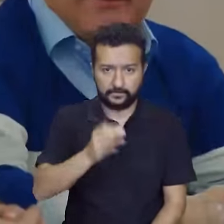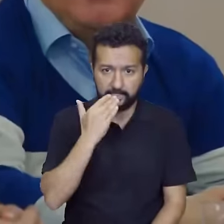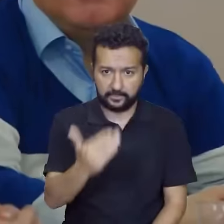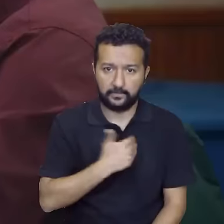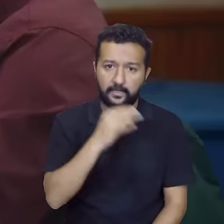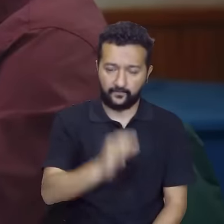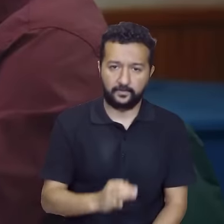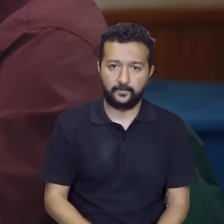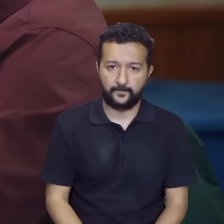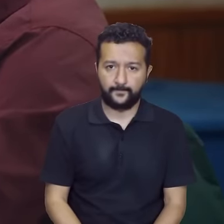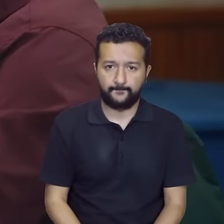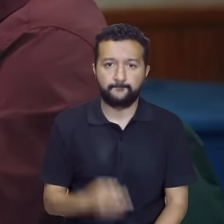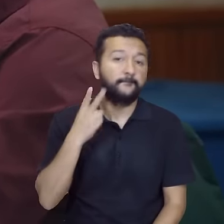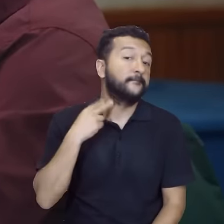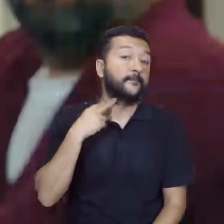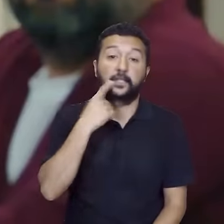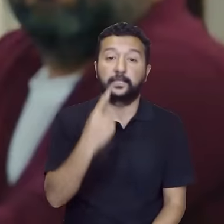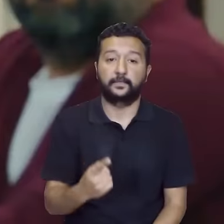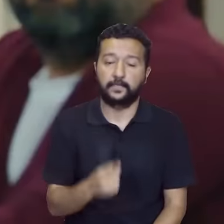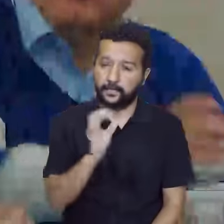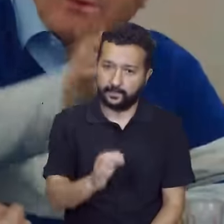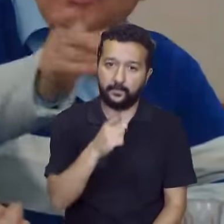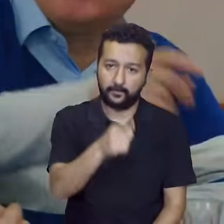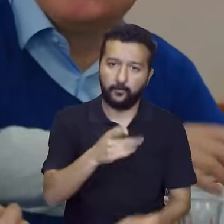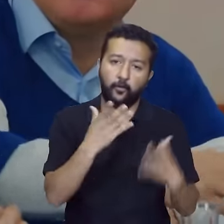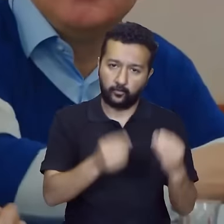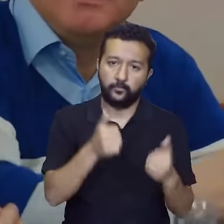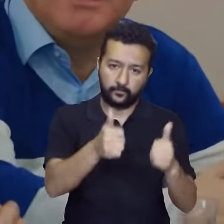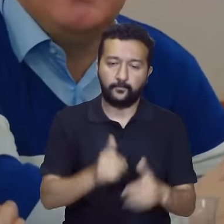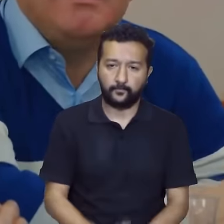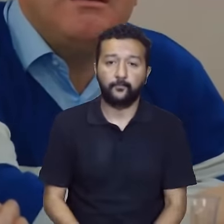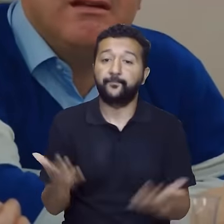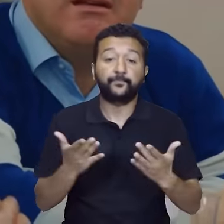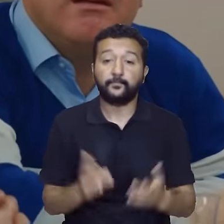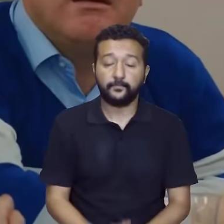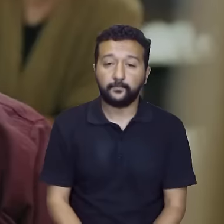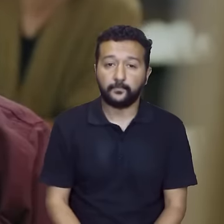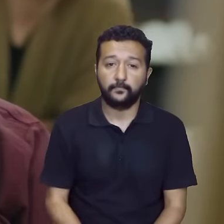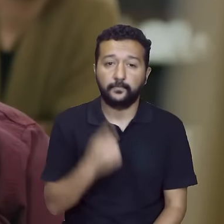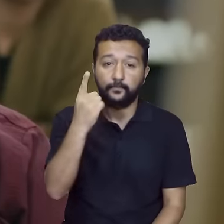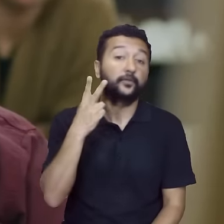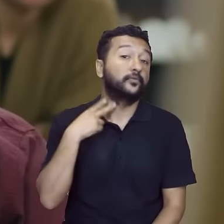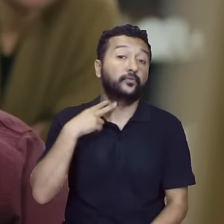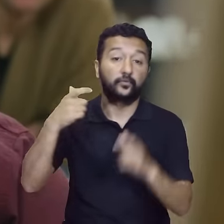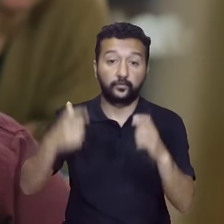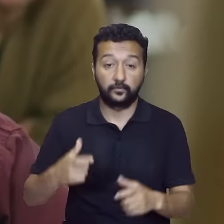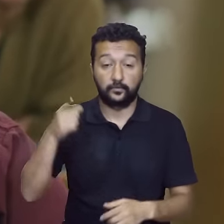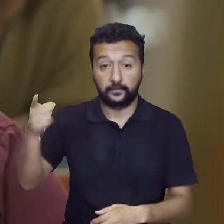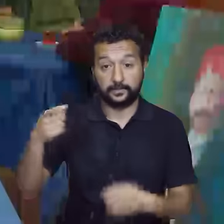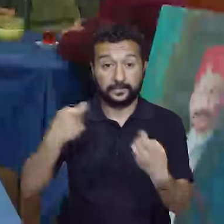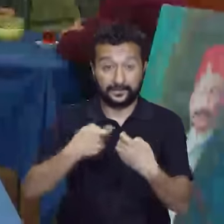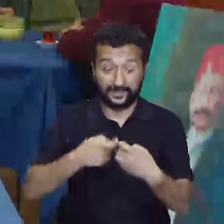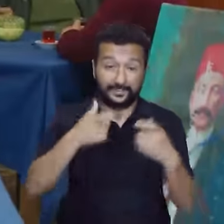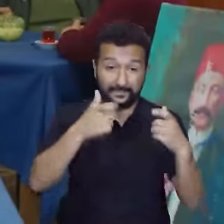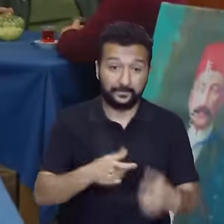dedim ben? Evet. Rus diyecektim. Ha, o zaman oldu. Bir Rus mitralyözü